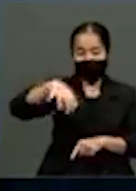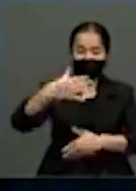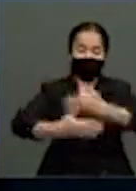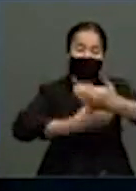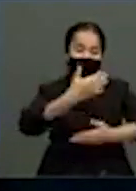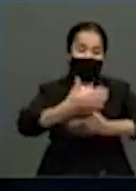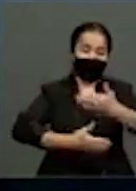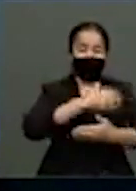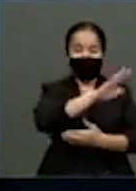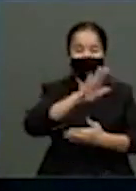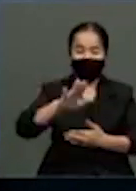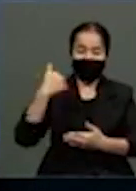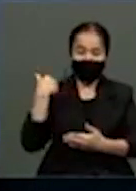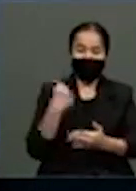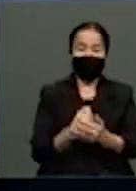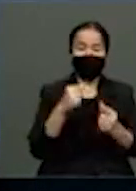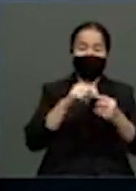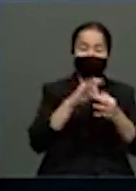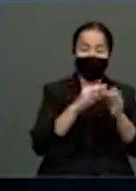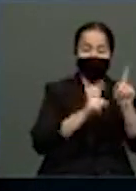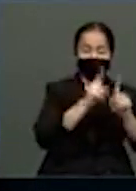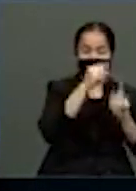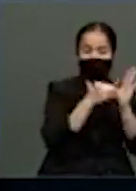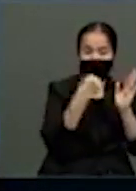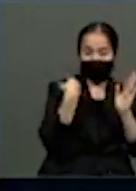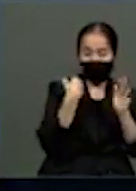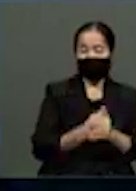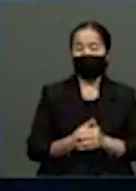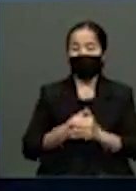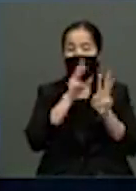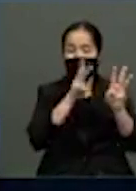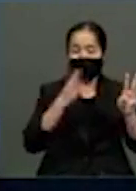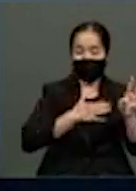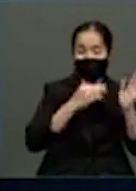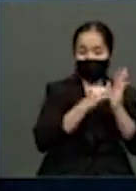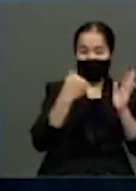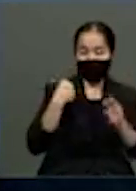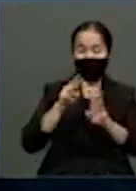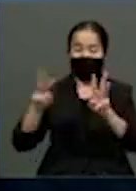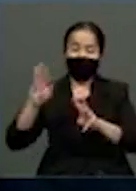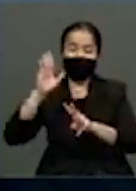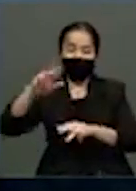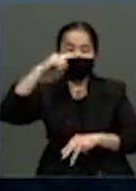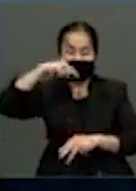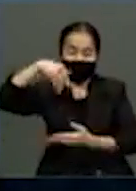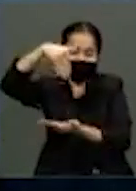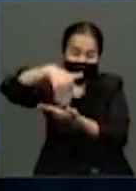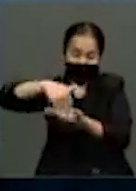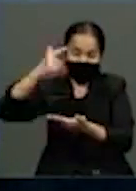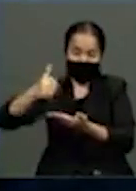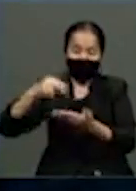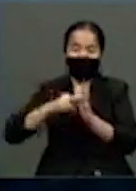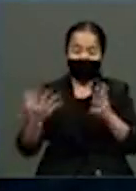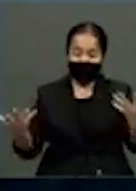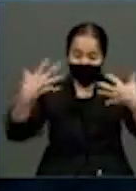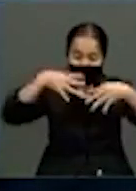างบูรณาการทั้งกทม.แล้วก็ไทยสต็อปโควิดเอามาบูรณาการกันเราจะเห็นภาพของการป้องปรามป้องกันโรค